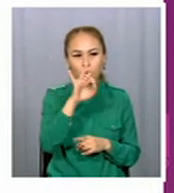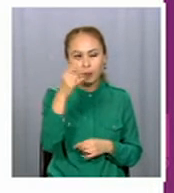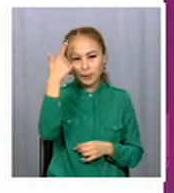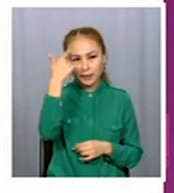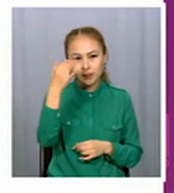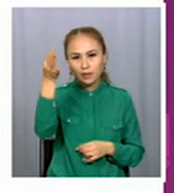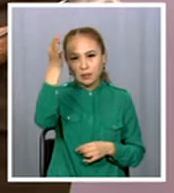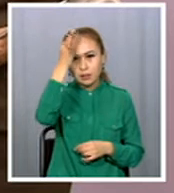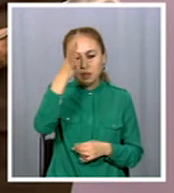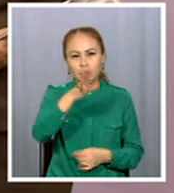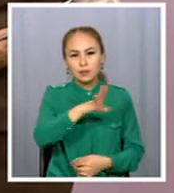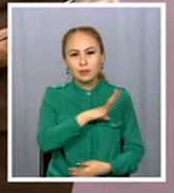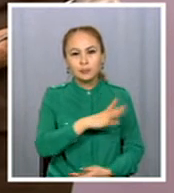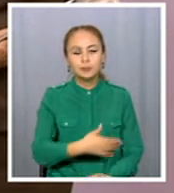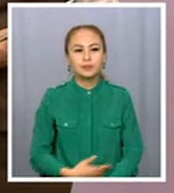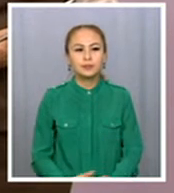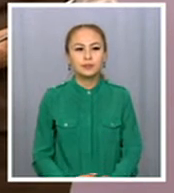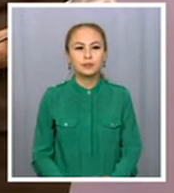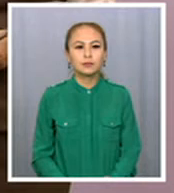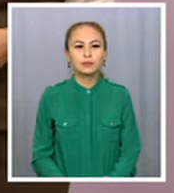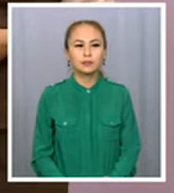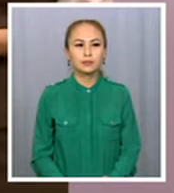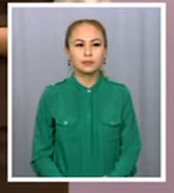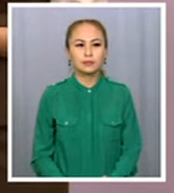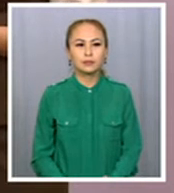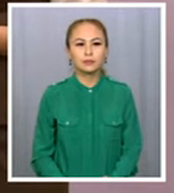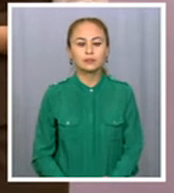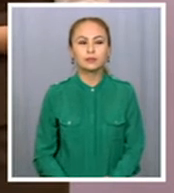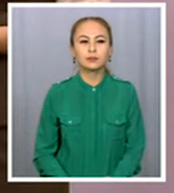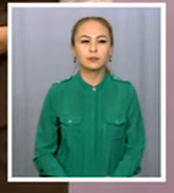туралы білетіндеріңді еске түсірдіңдер.